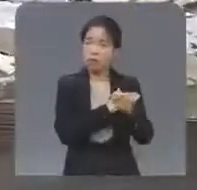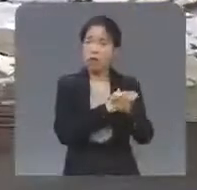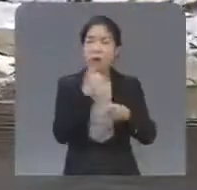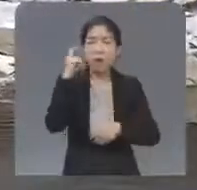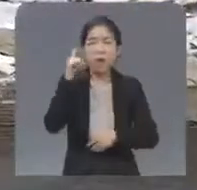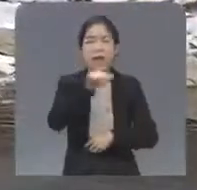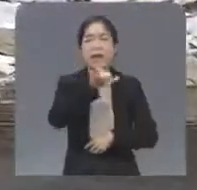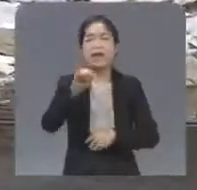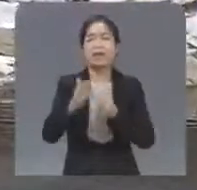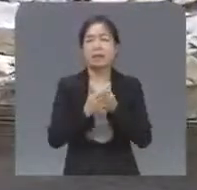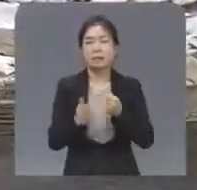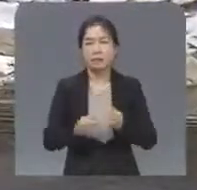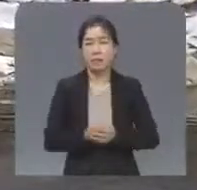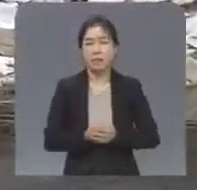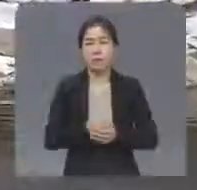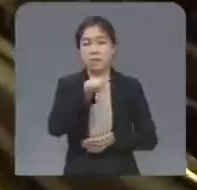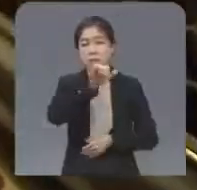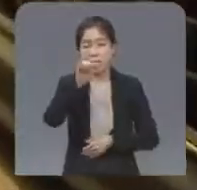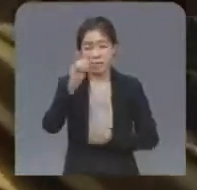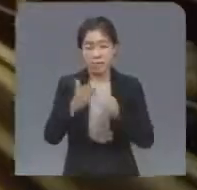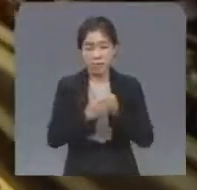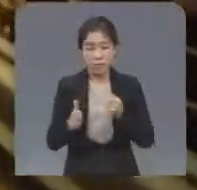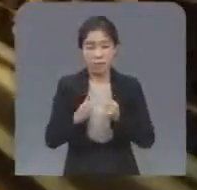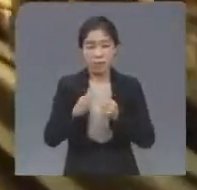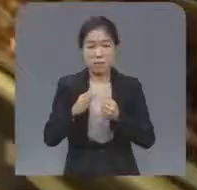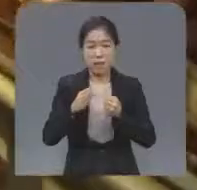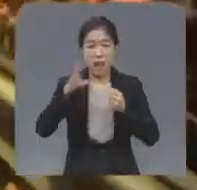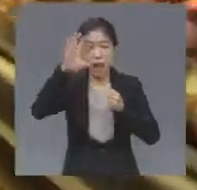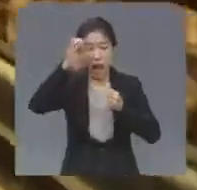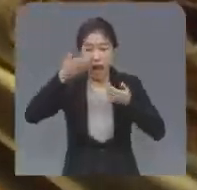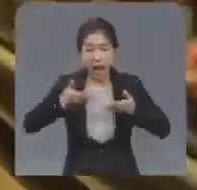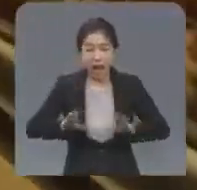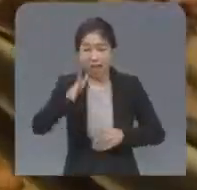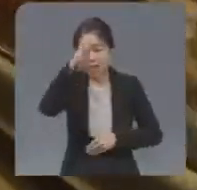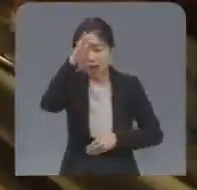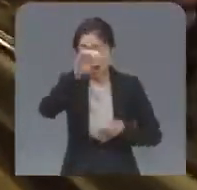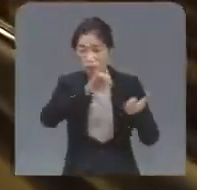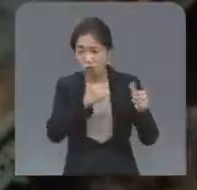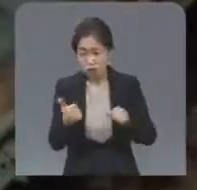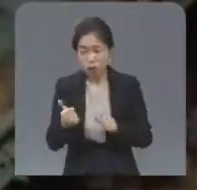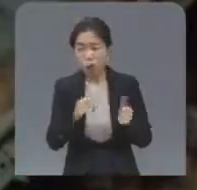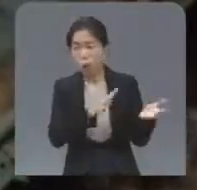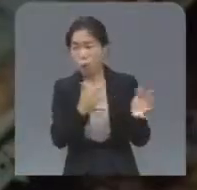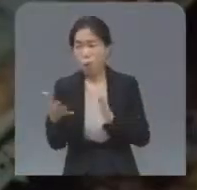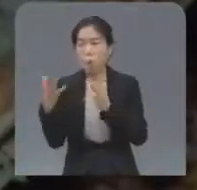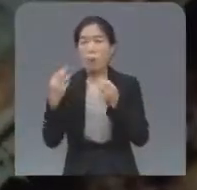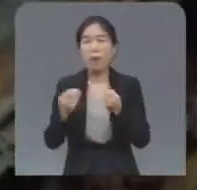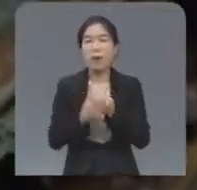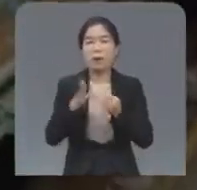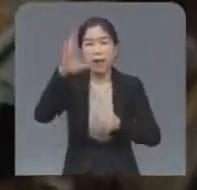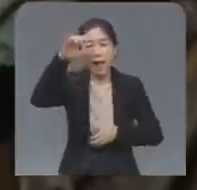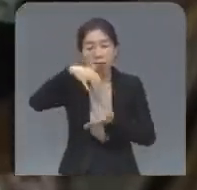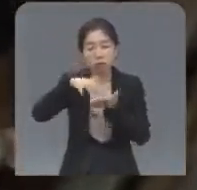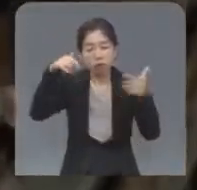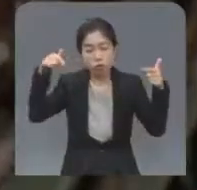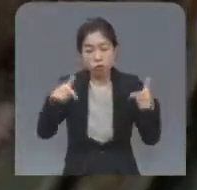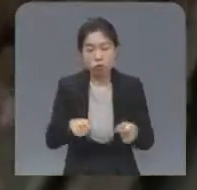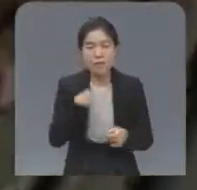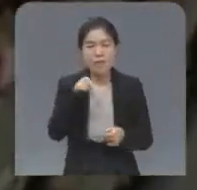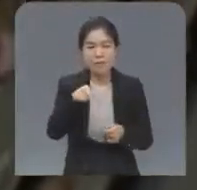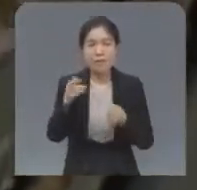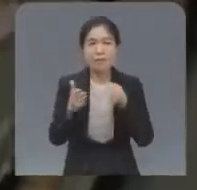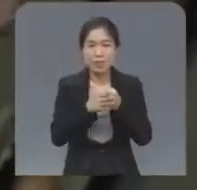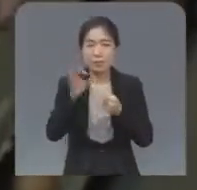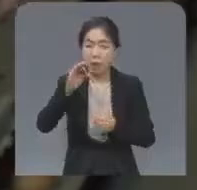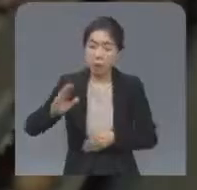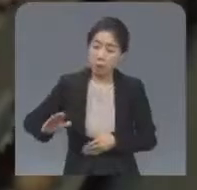AI 때문이었습니다. AI로 산란계가 도태되거나 집단 폐쇄하면서 달걀 공급이 줄었고 이게